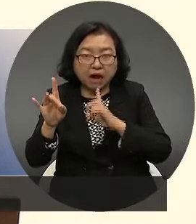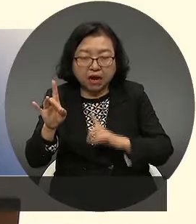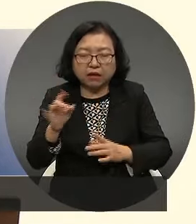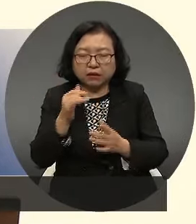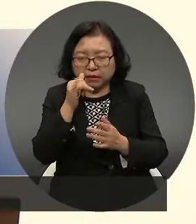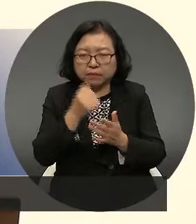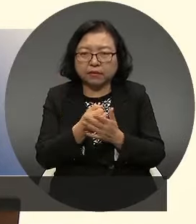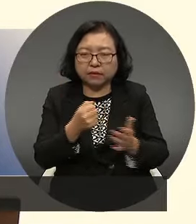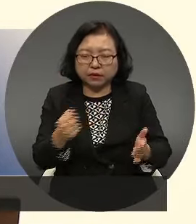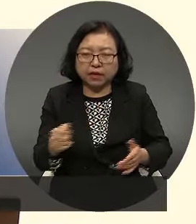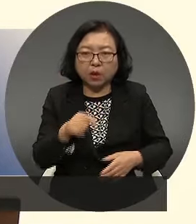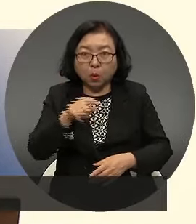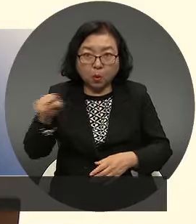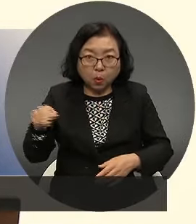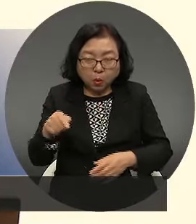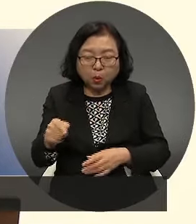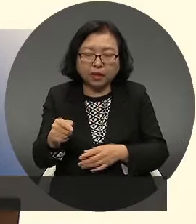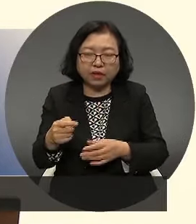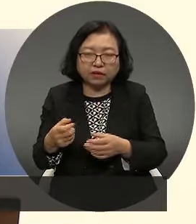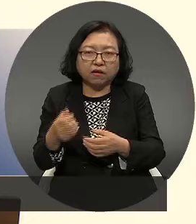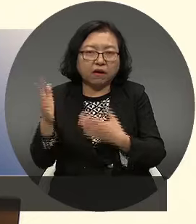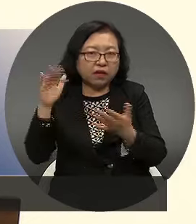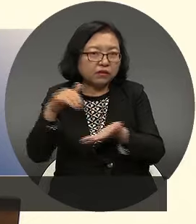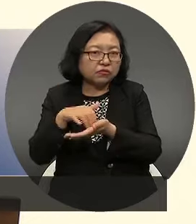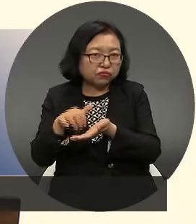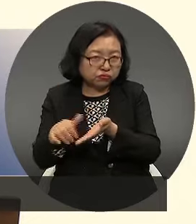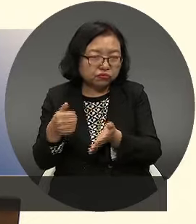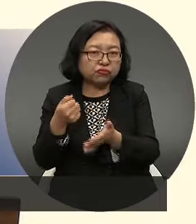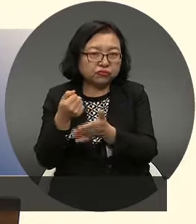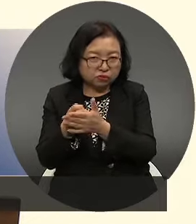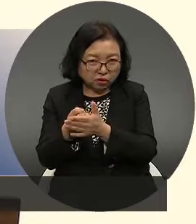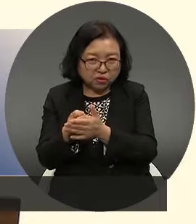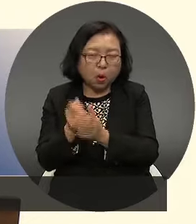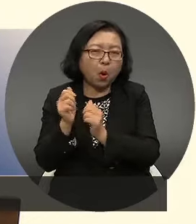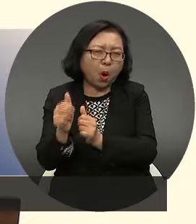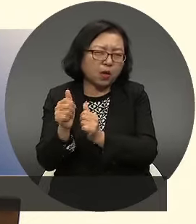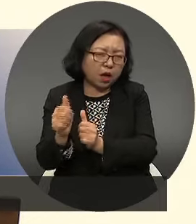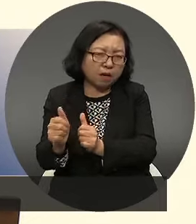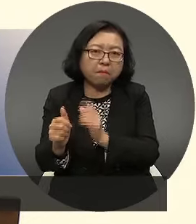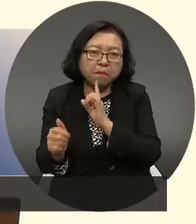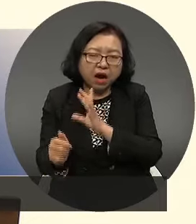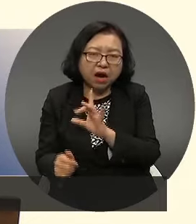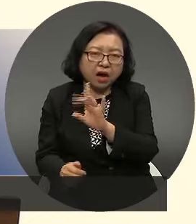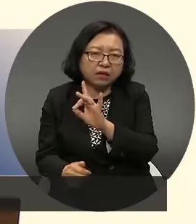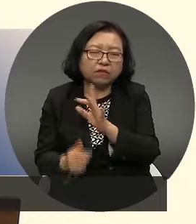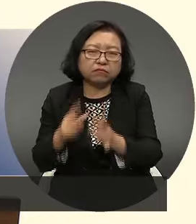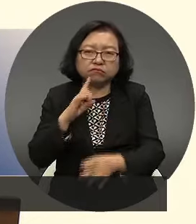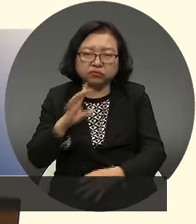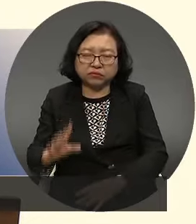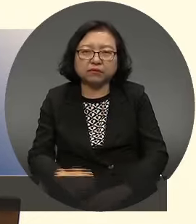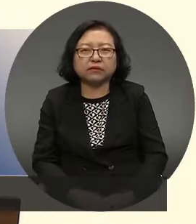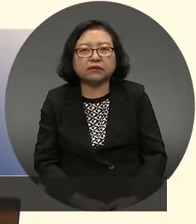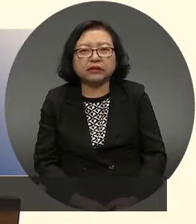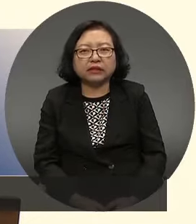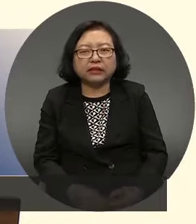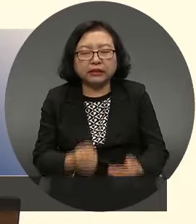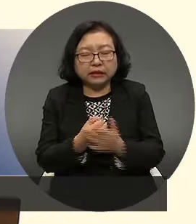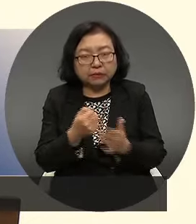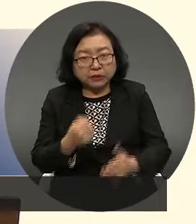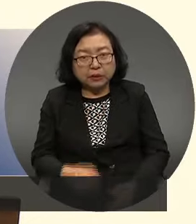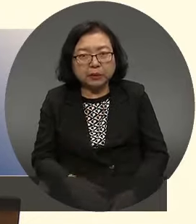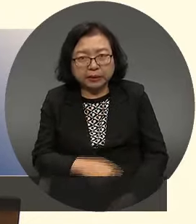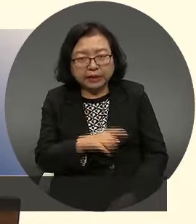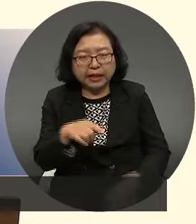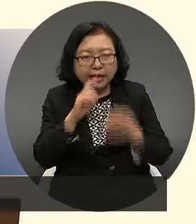충북대학에서 의대 정원을 충북대학 교수님들의 생각만으로 이걸 결정하는 이런 일이 벌어지고 있기 때문에 우리 또